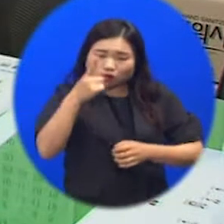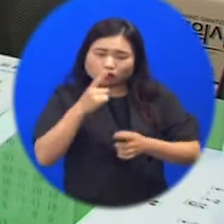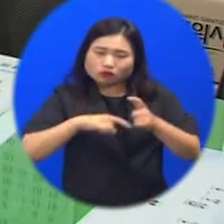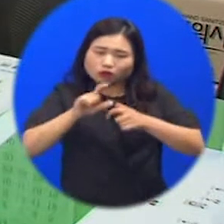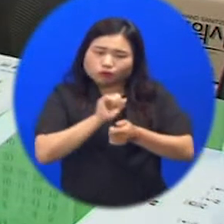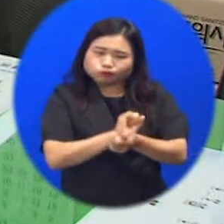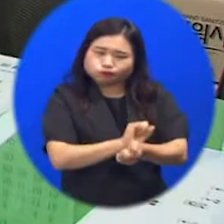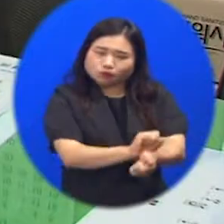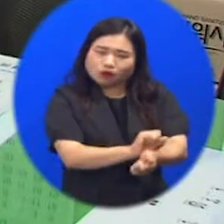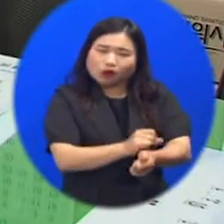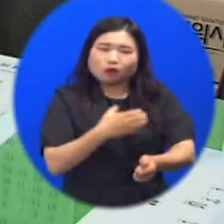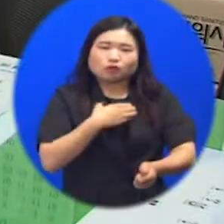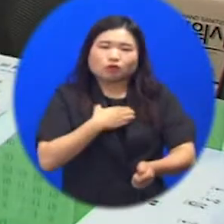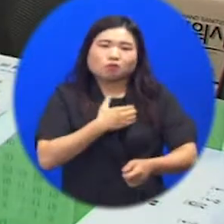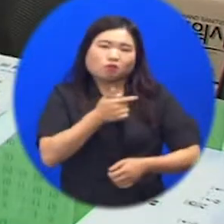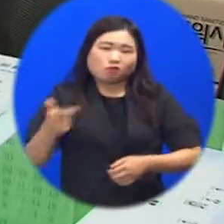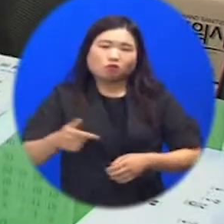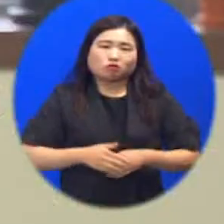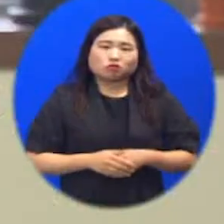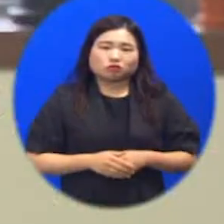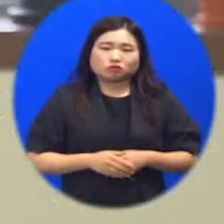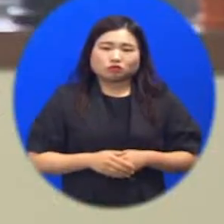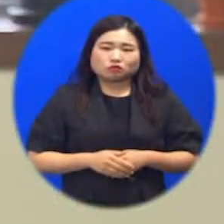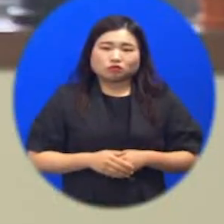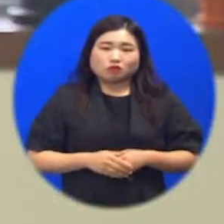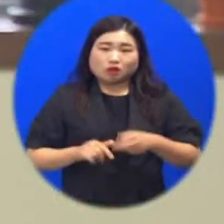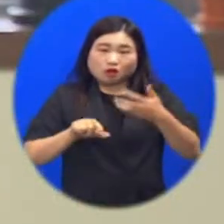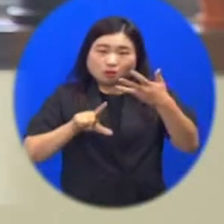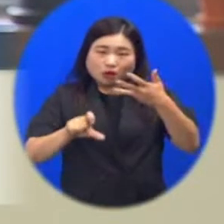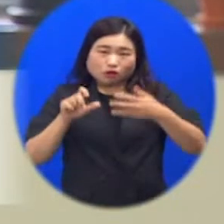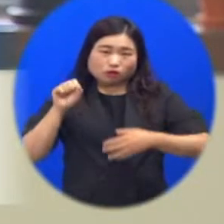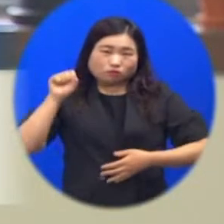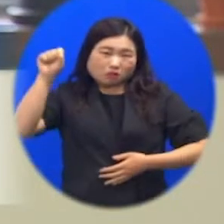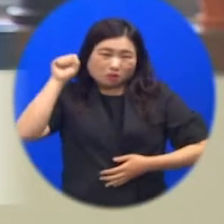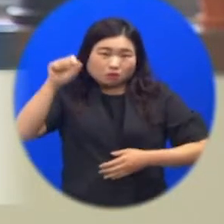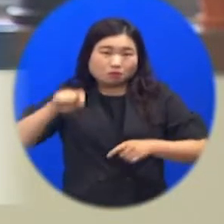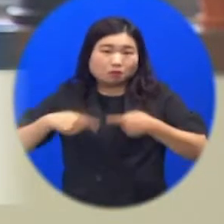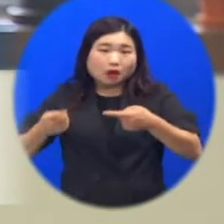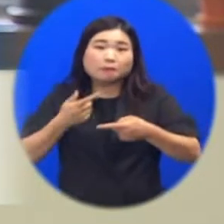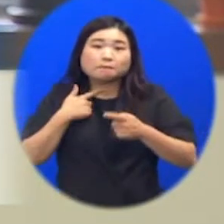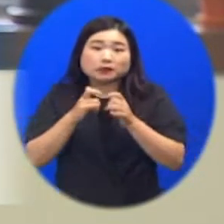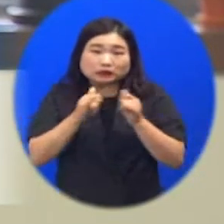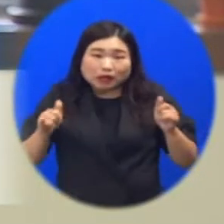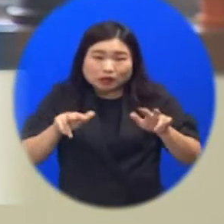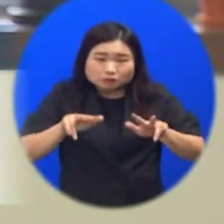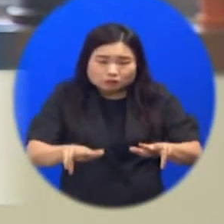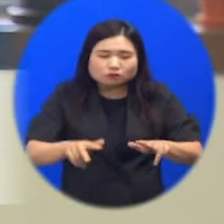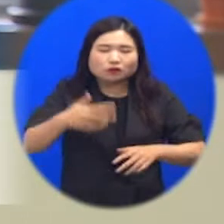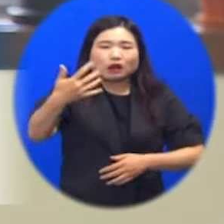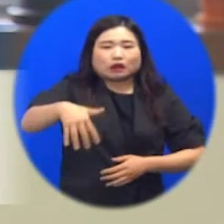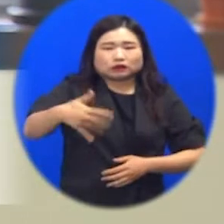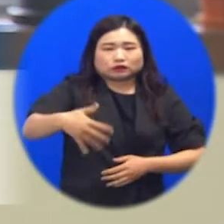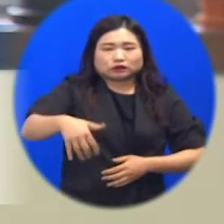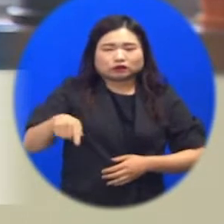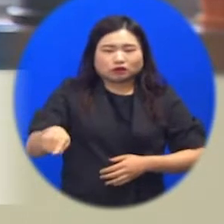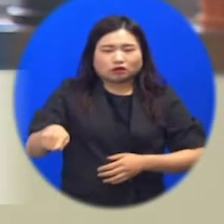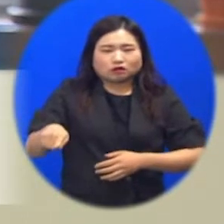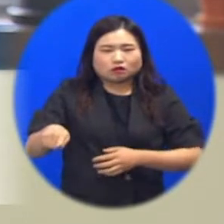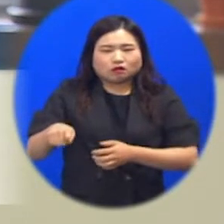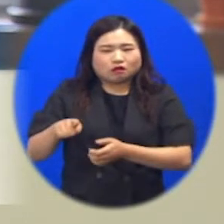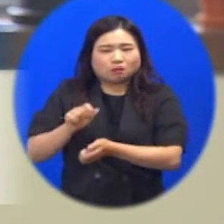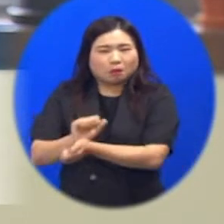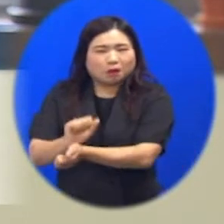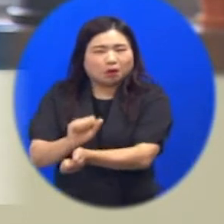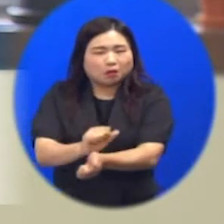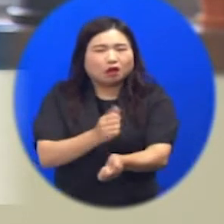우려도 여전한 상태입니다. 8.15 집회 광화문에 다녀오신 분은 아직도 확진자에 의해서 지역사회가